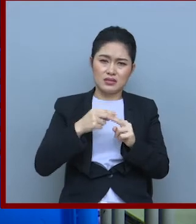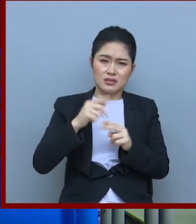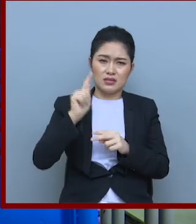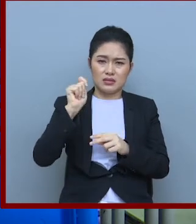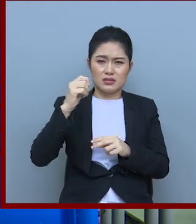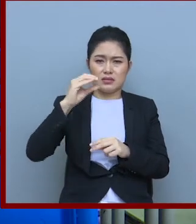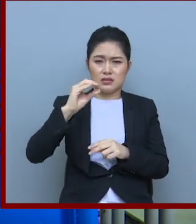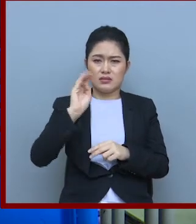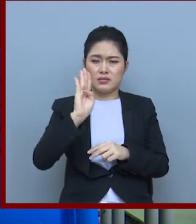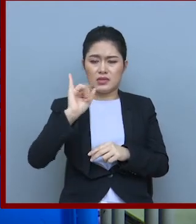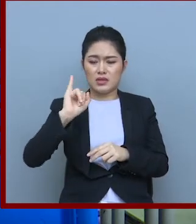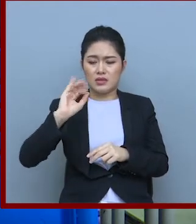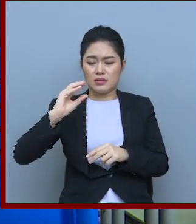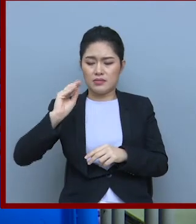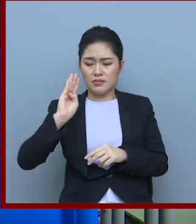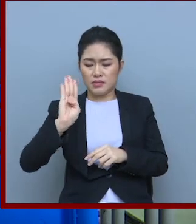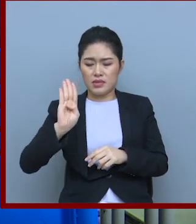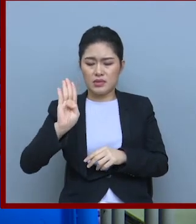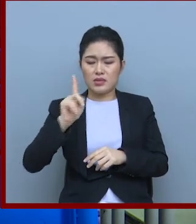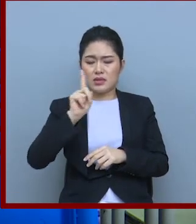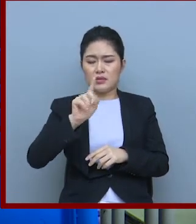TCP/IP นะครับพอร์ต